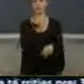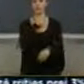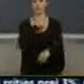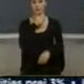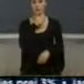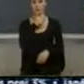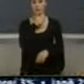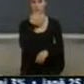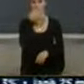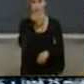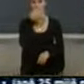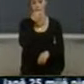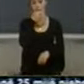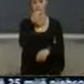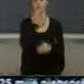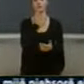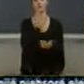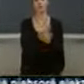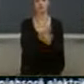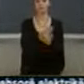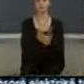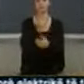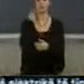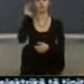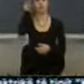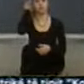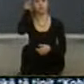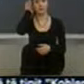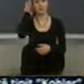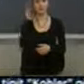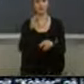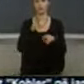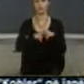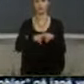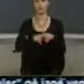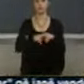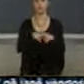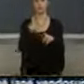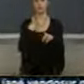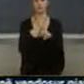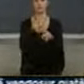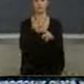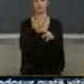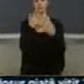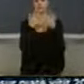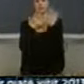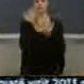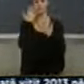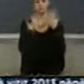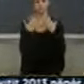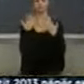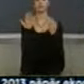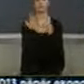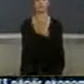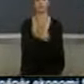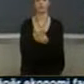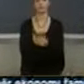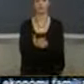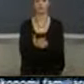kurse Ministria për integrime Europiane deklaratën për harmonizimin me legislacionin e bashkimit Europian.